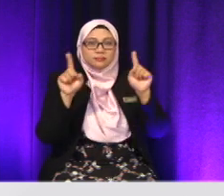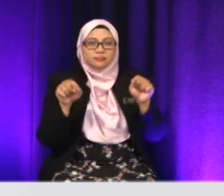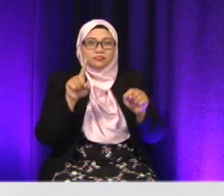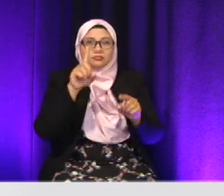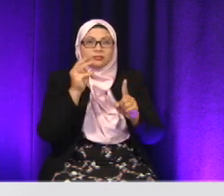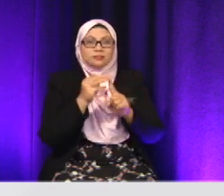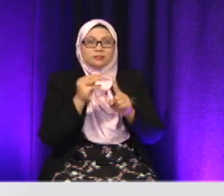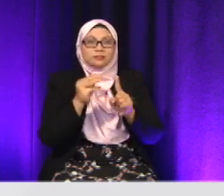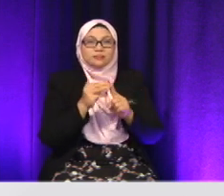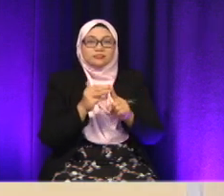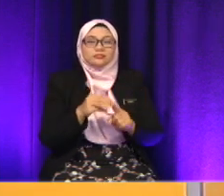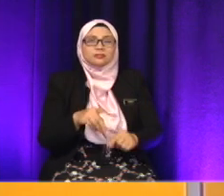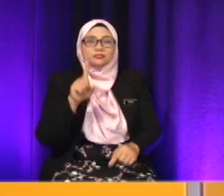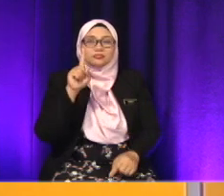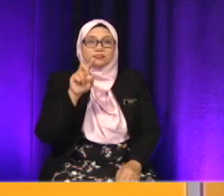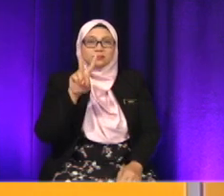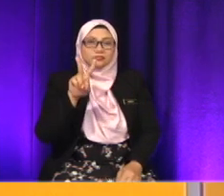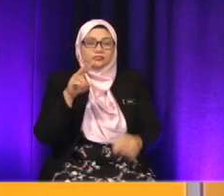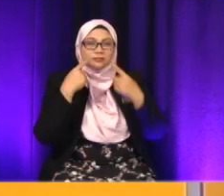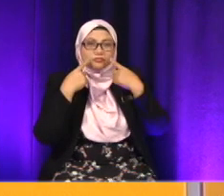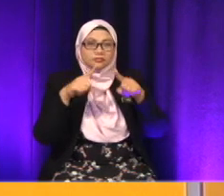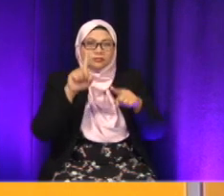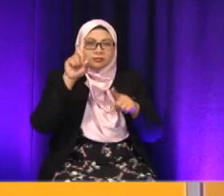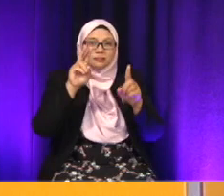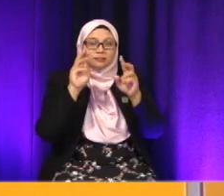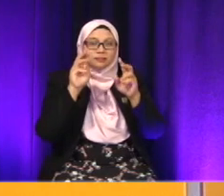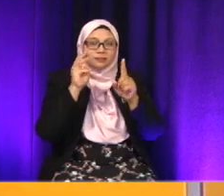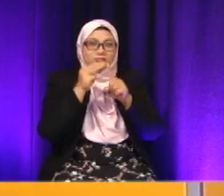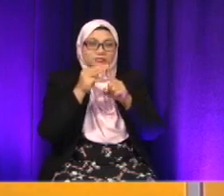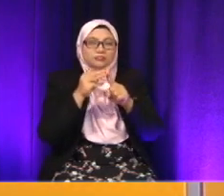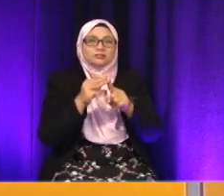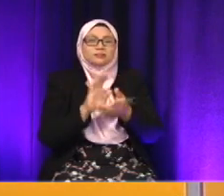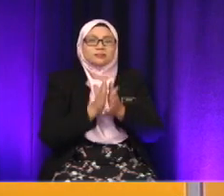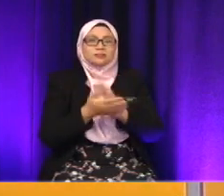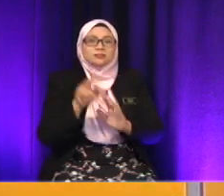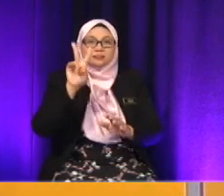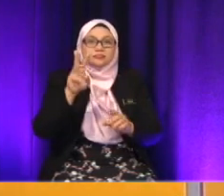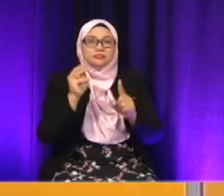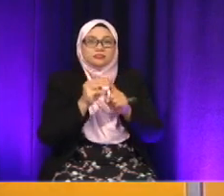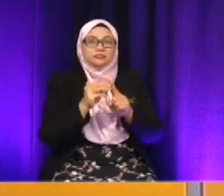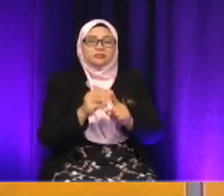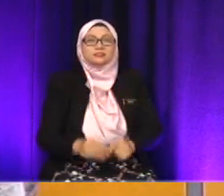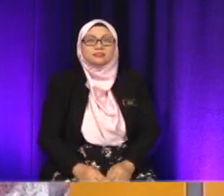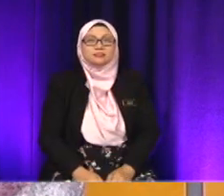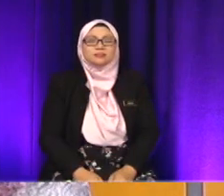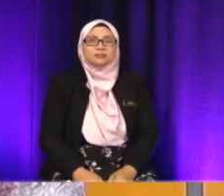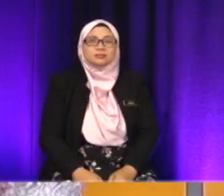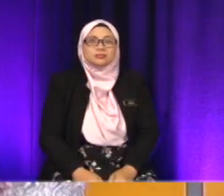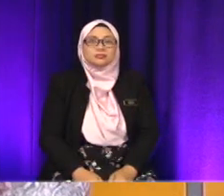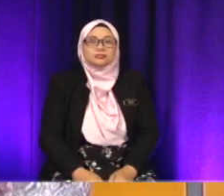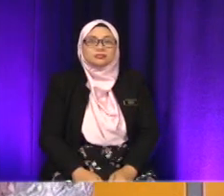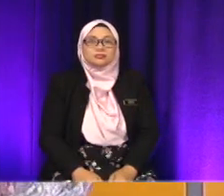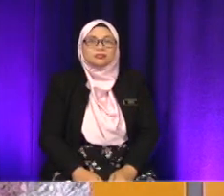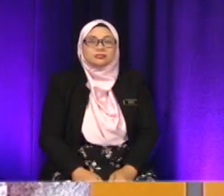menjadi satu pasangan satu langkah Oke semoga 2 masalah oke ya oke